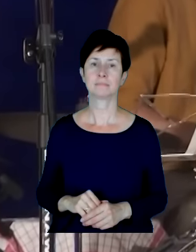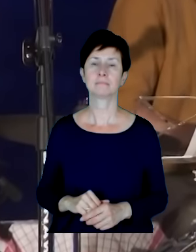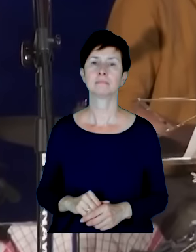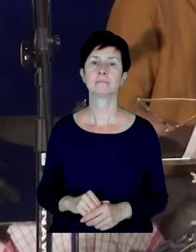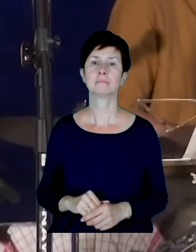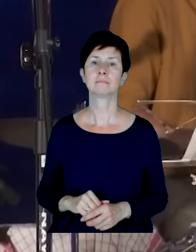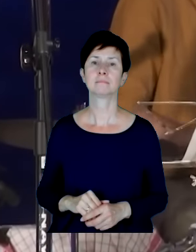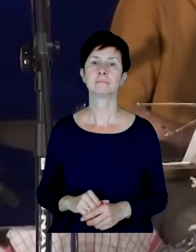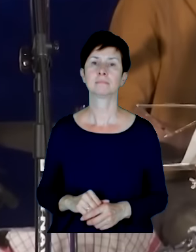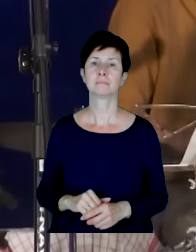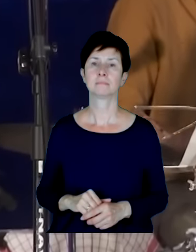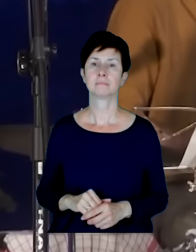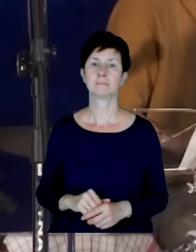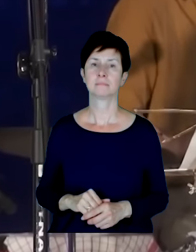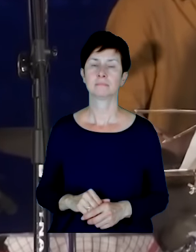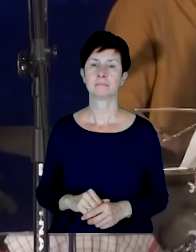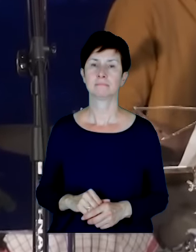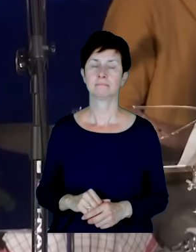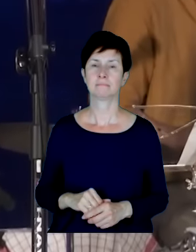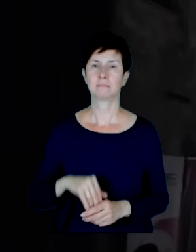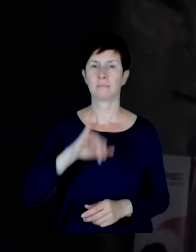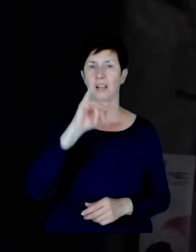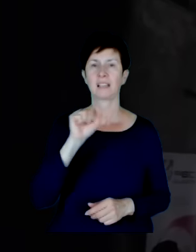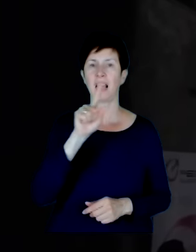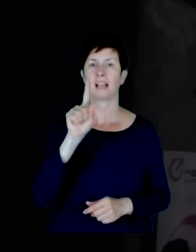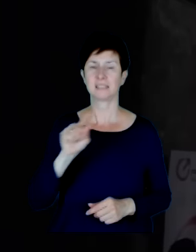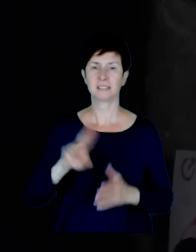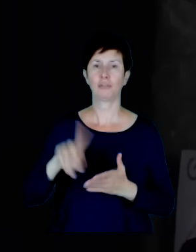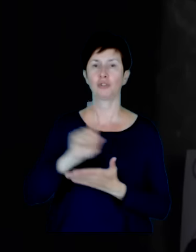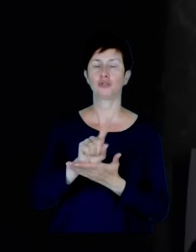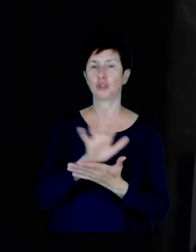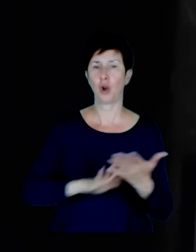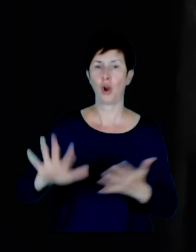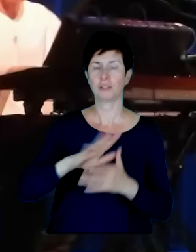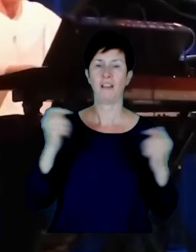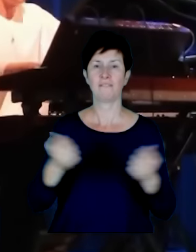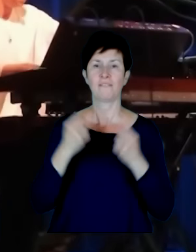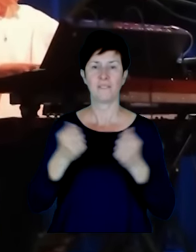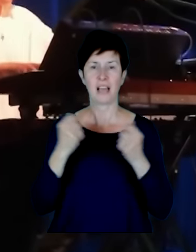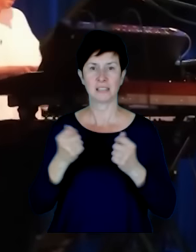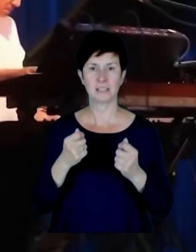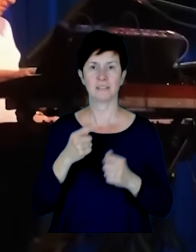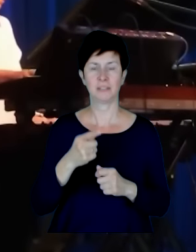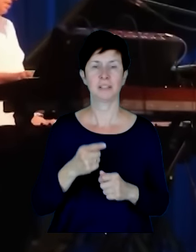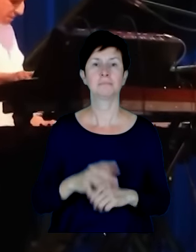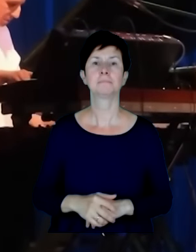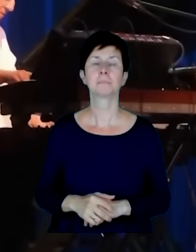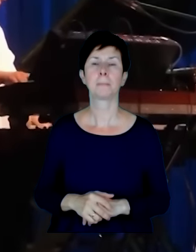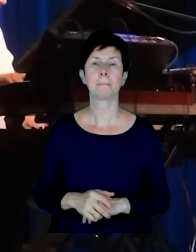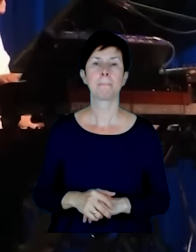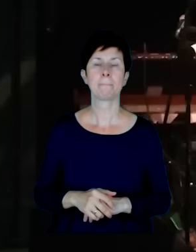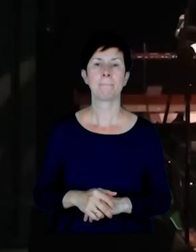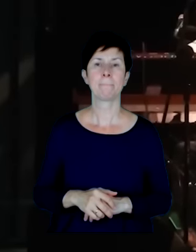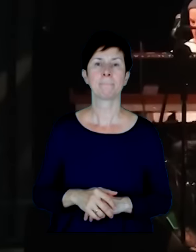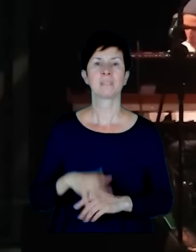przyjaciela największe gwiazdy jazzu w jednym miejscu na Śląsku tron Festival w tym roku znacząco wykracza poza ramy tego gatunku muzycznego ale